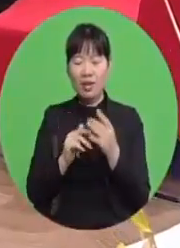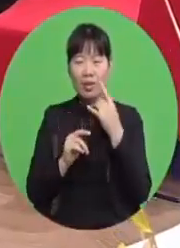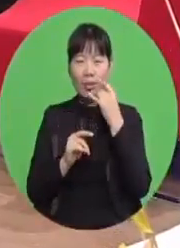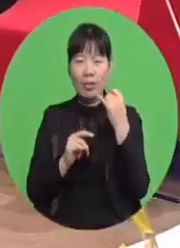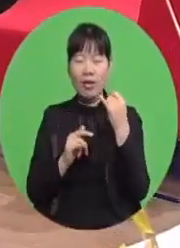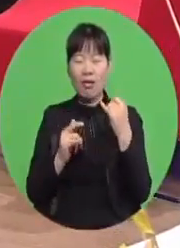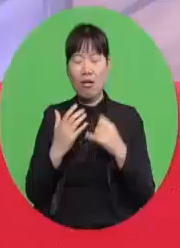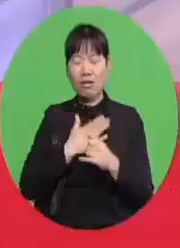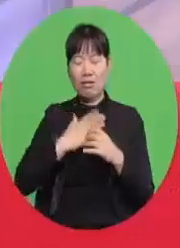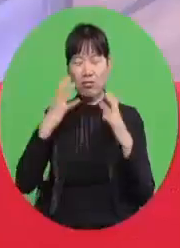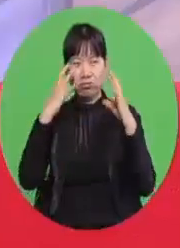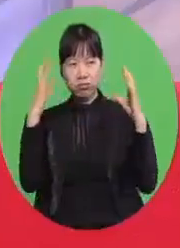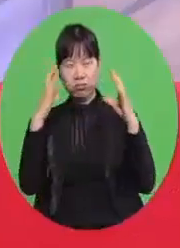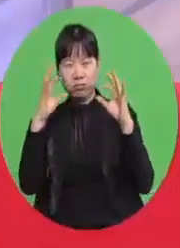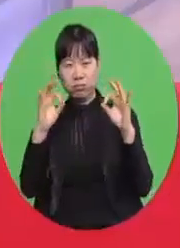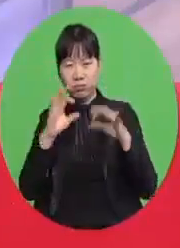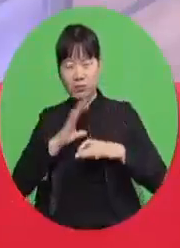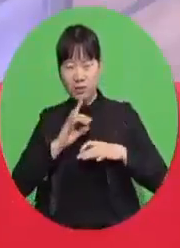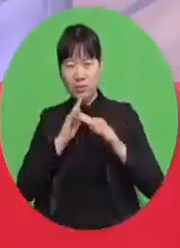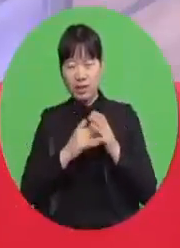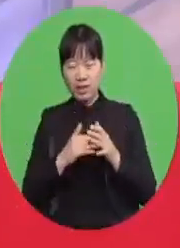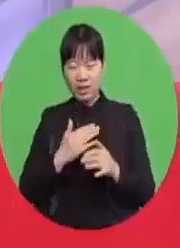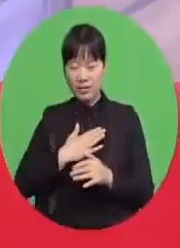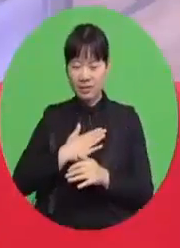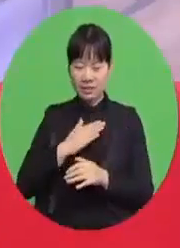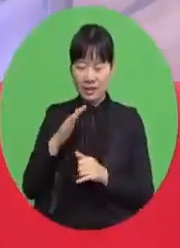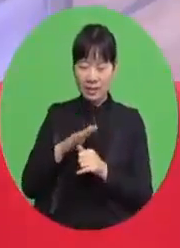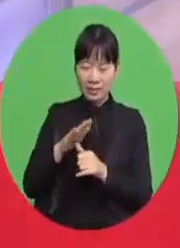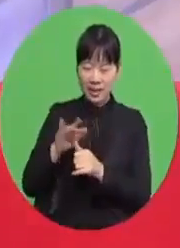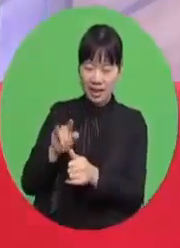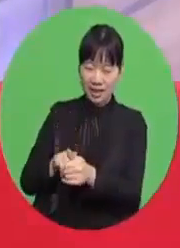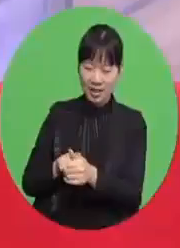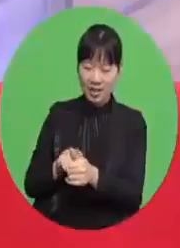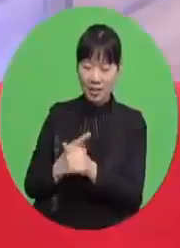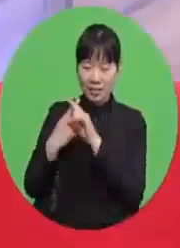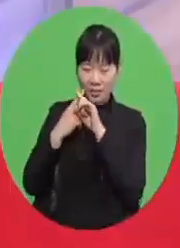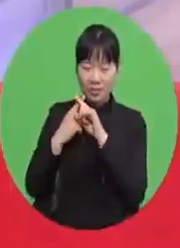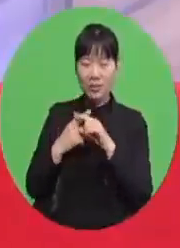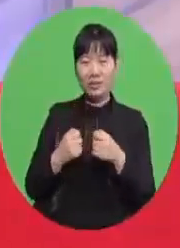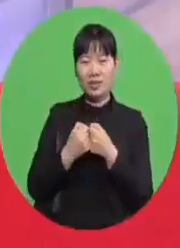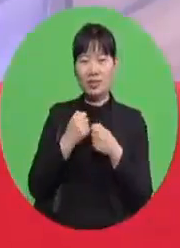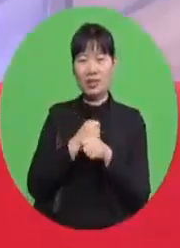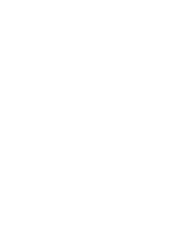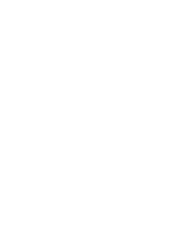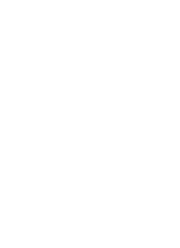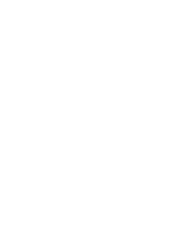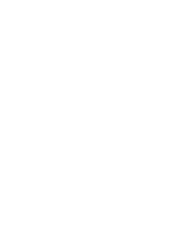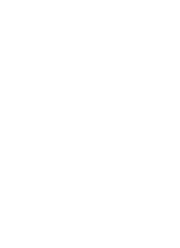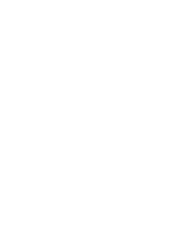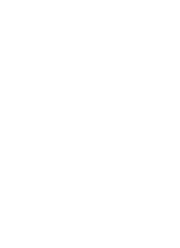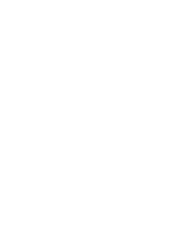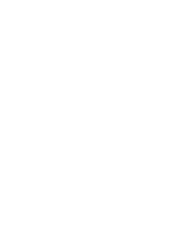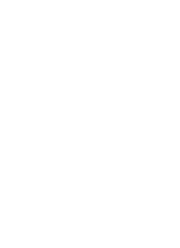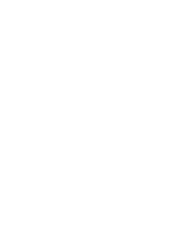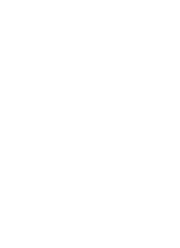그렇죠. 우리는 기분이 나쁘고 아유 그냥 아유 저 조그만 게 이거지만 애는 목숨 걸고 싸운다고 생각하셔야 돼요. 네네.